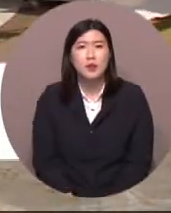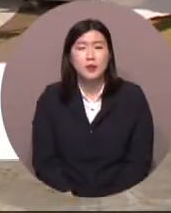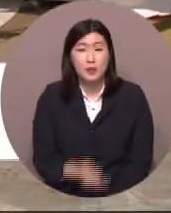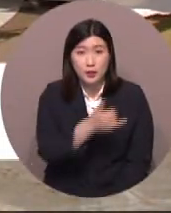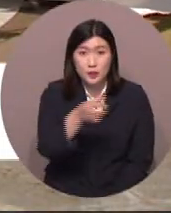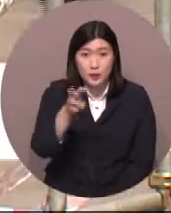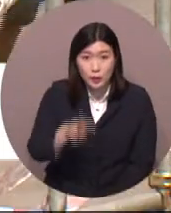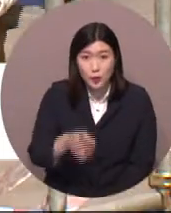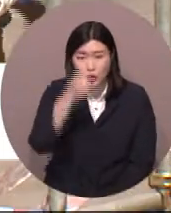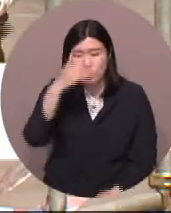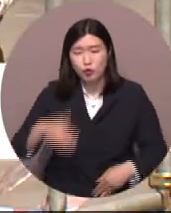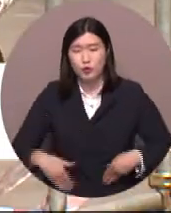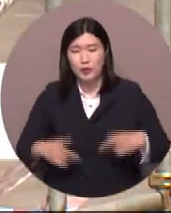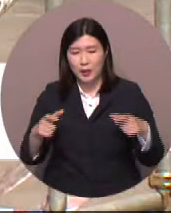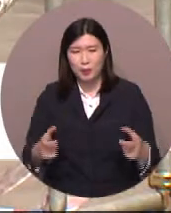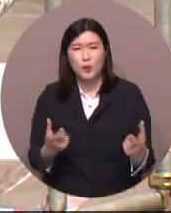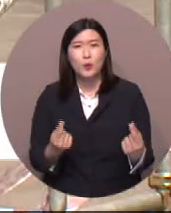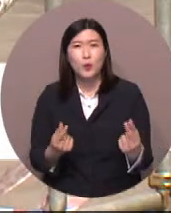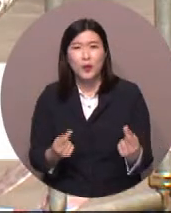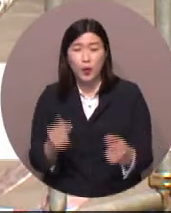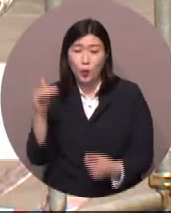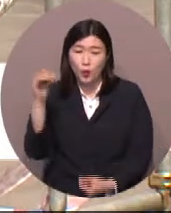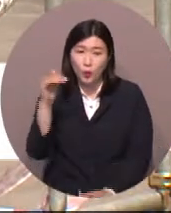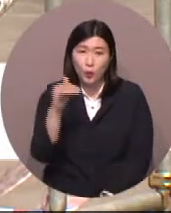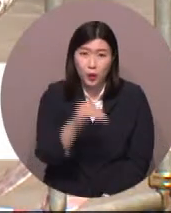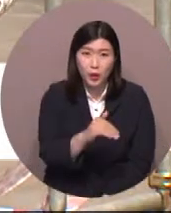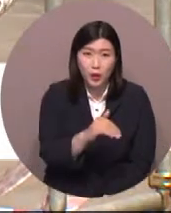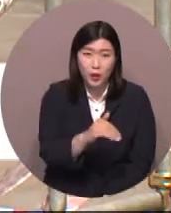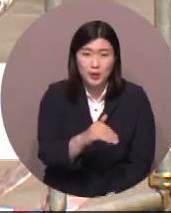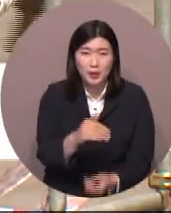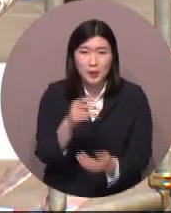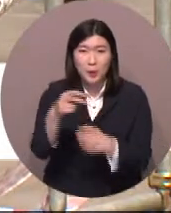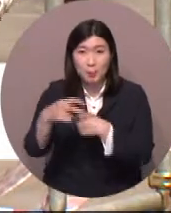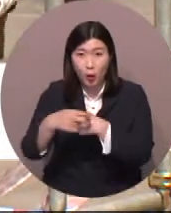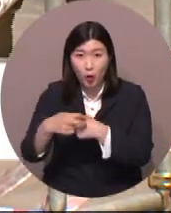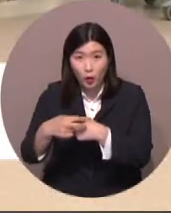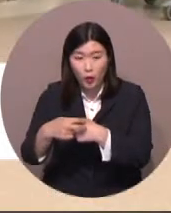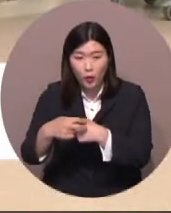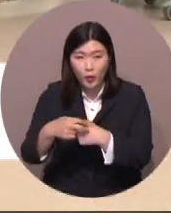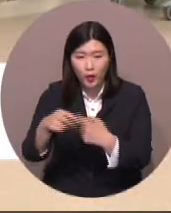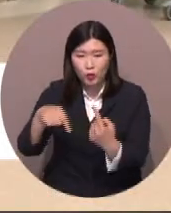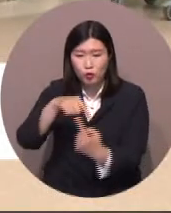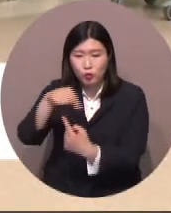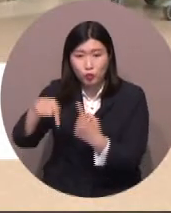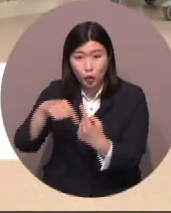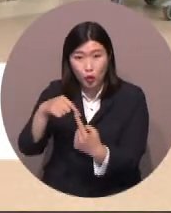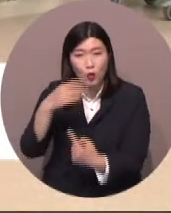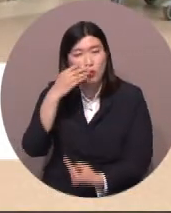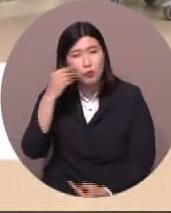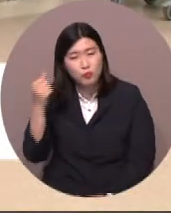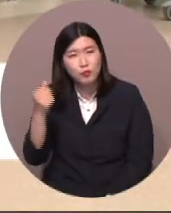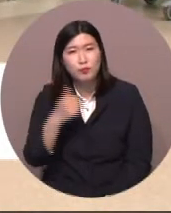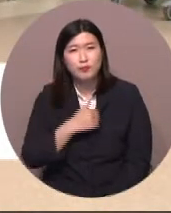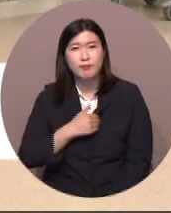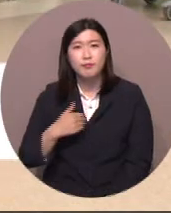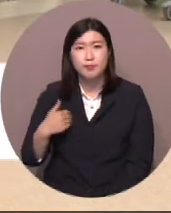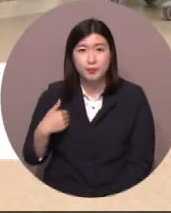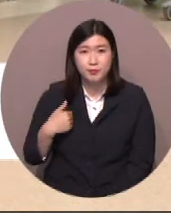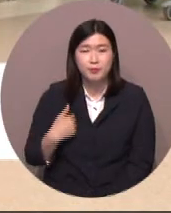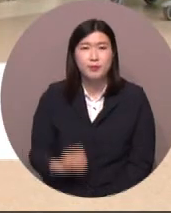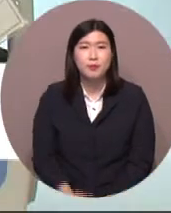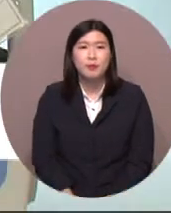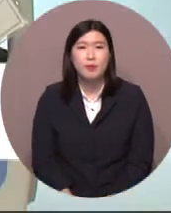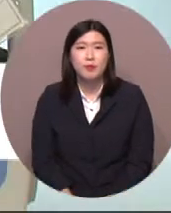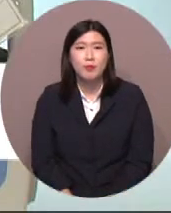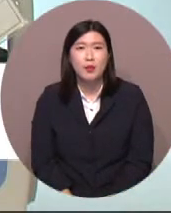세종과 충남 에서도 확산 3가 꺾이면서 지역 위중 중 병상 과 준 중증 병상 도 여유를 더 찾고 있습니다